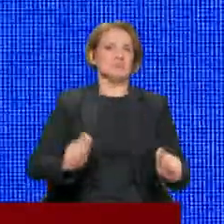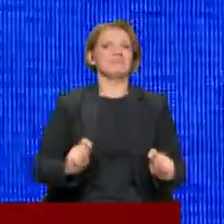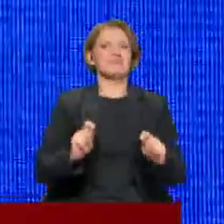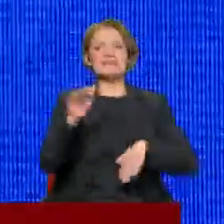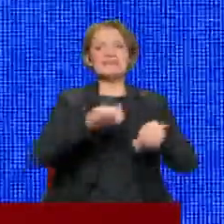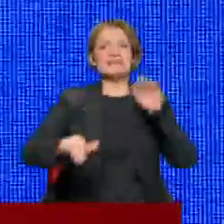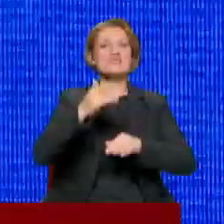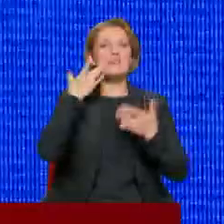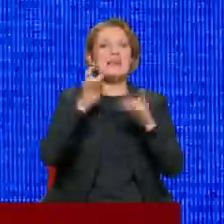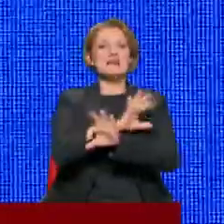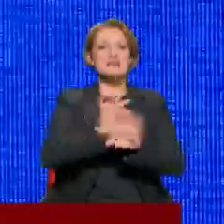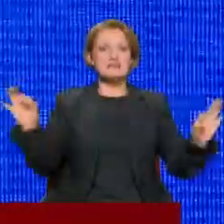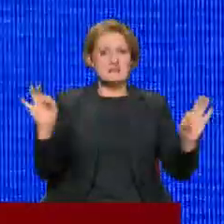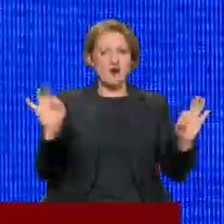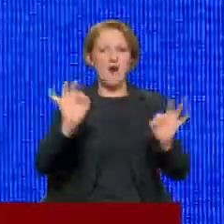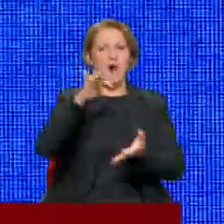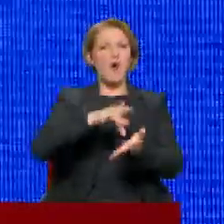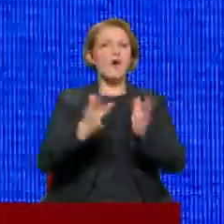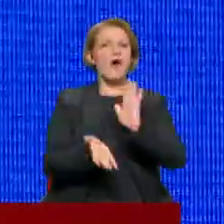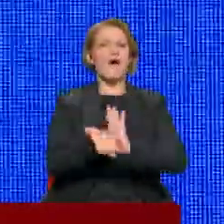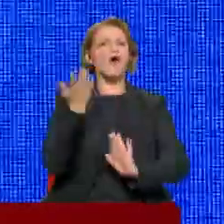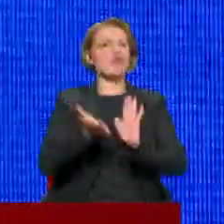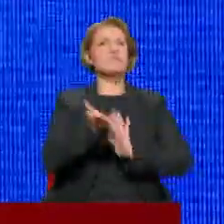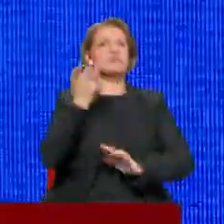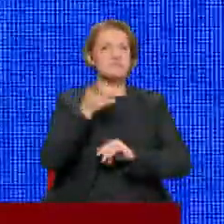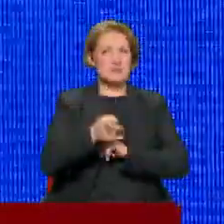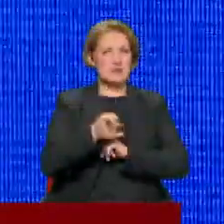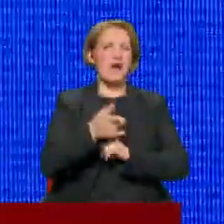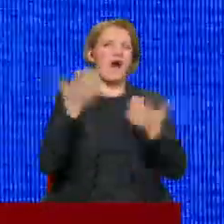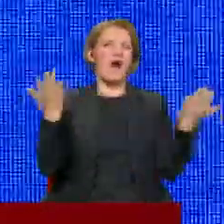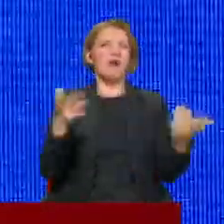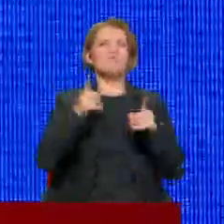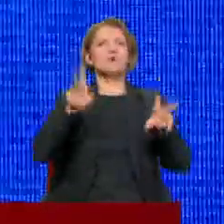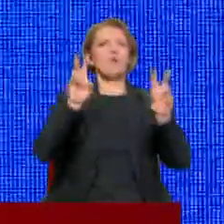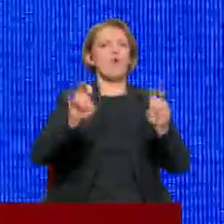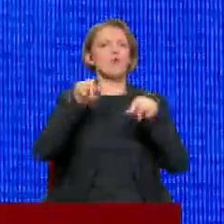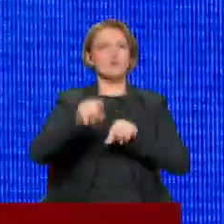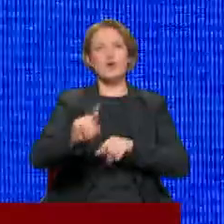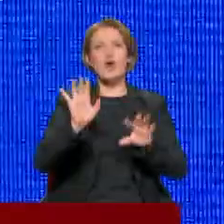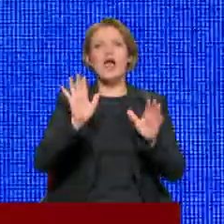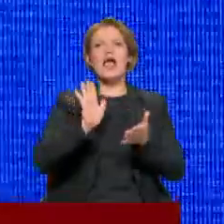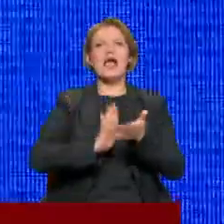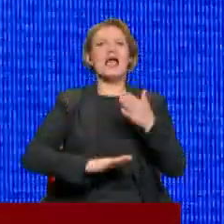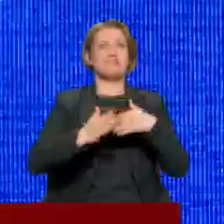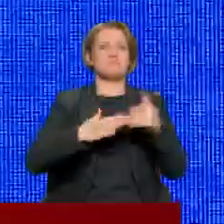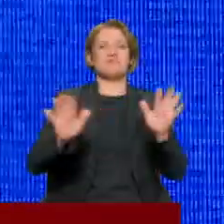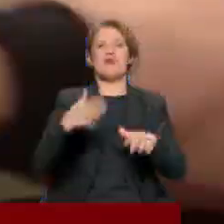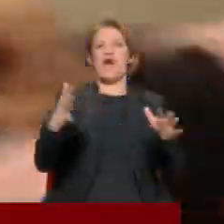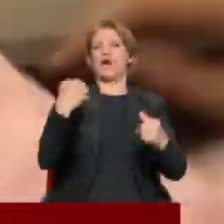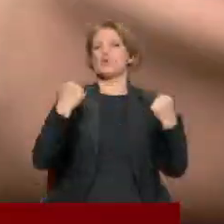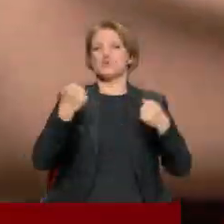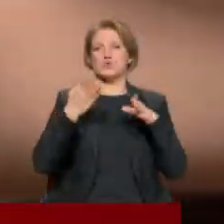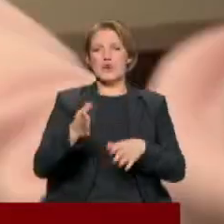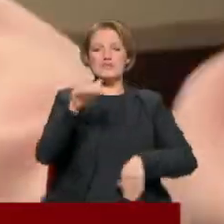seçim belirsizliğinin de ortadan kalkmasıyla artık bu konuda elimiz daha güçlü